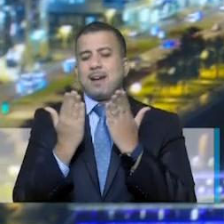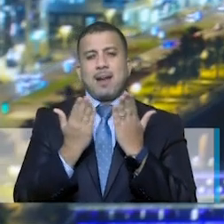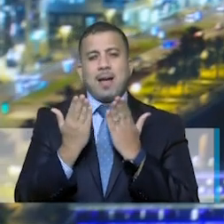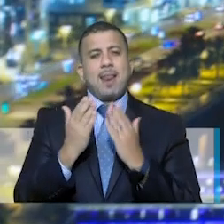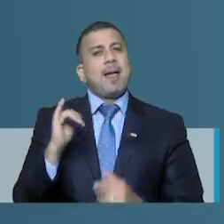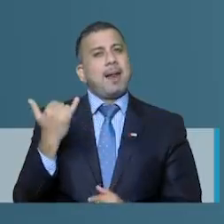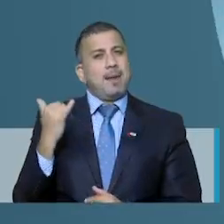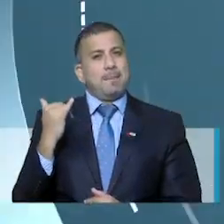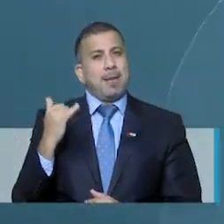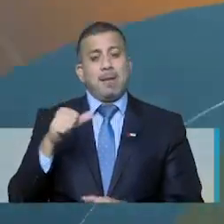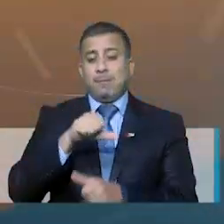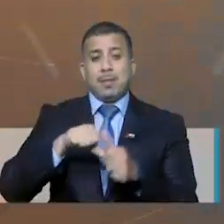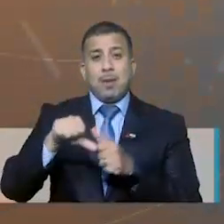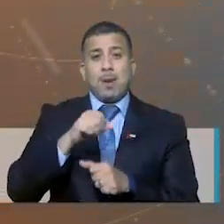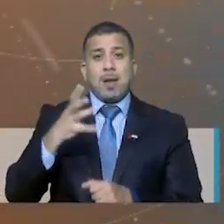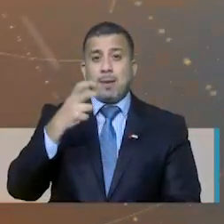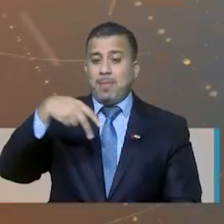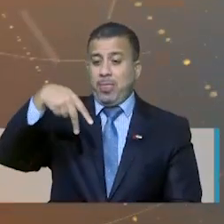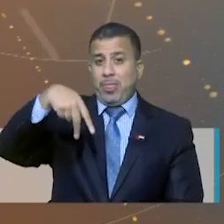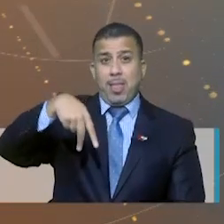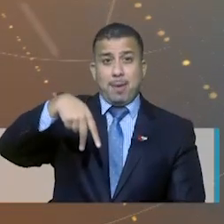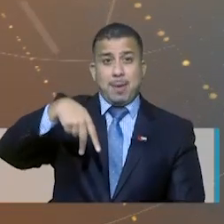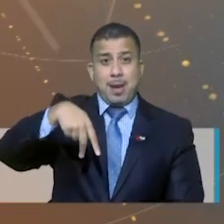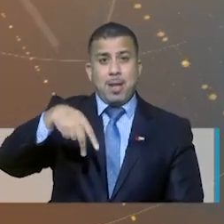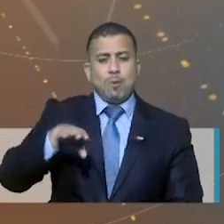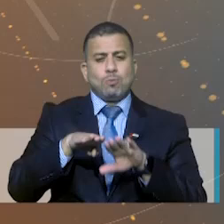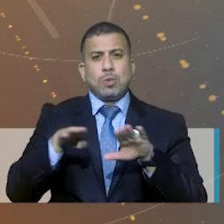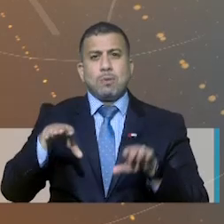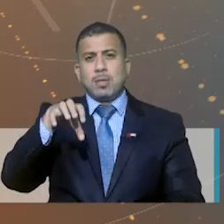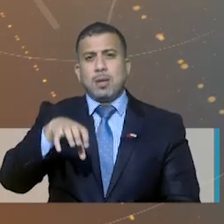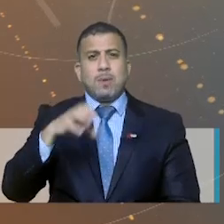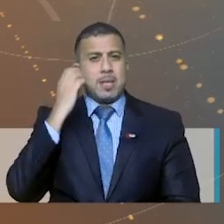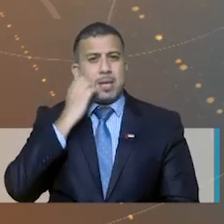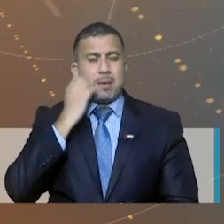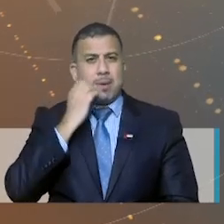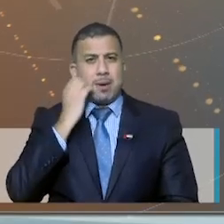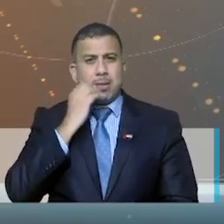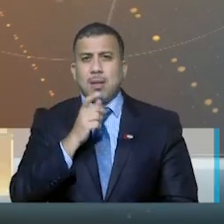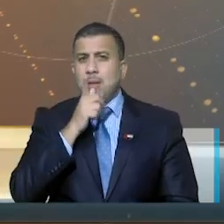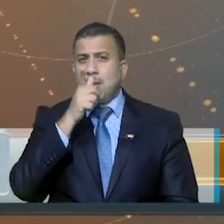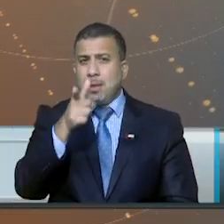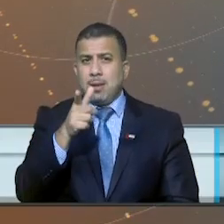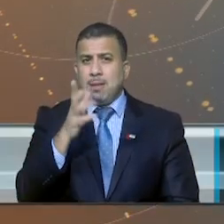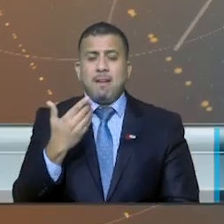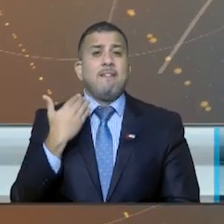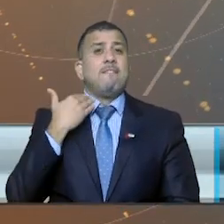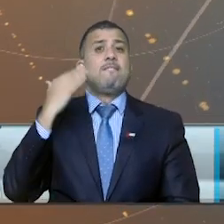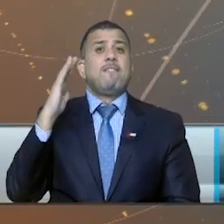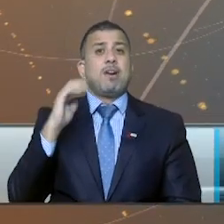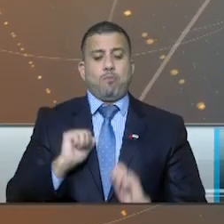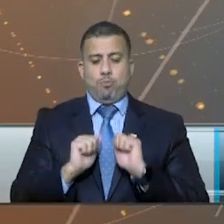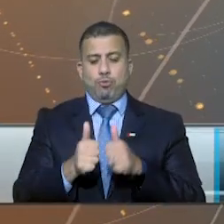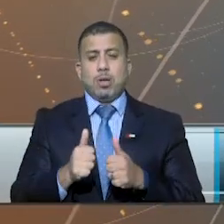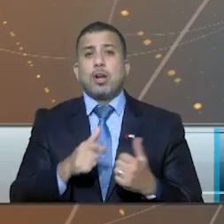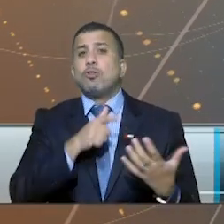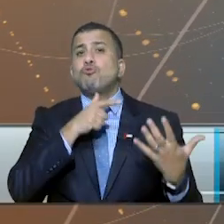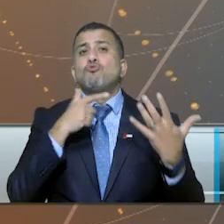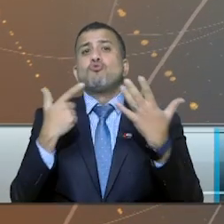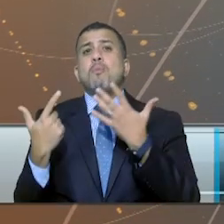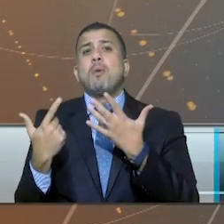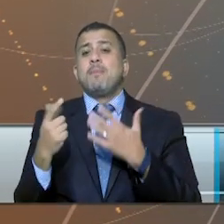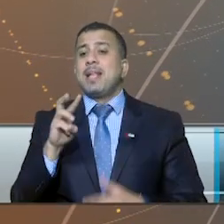القراءه العربي في دورته الثامنه على مستوى دوله الامارات معبرا سموه عن فخره